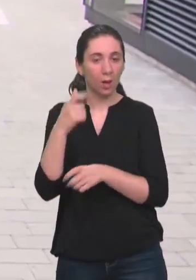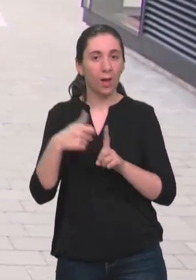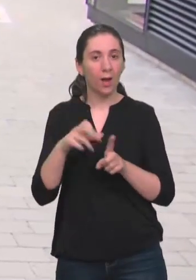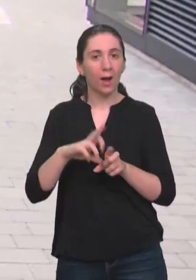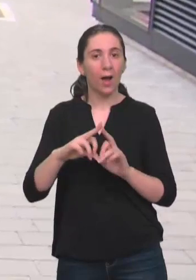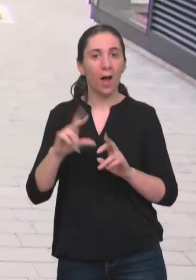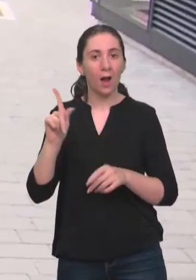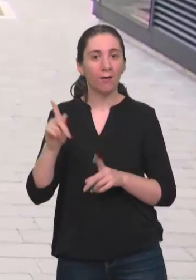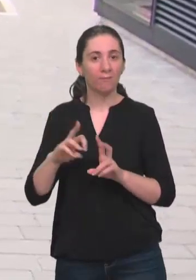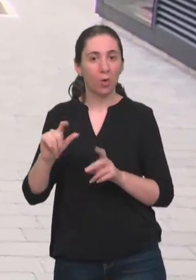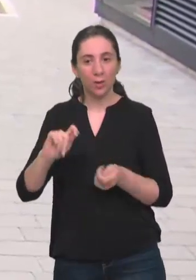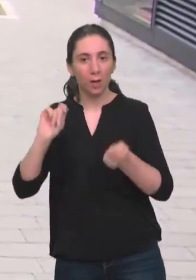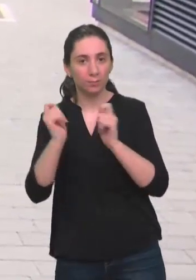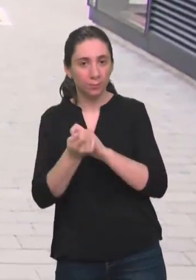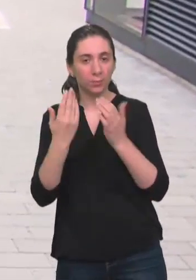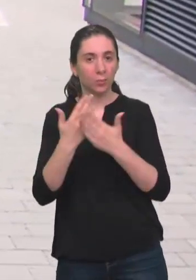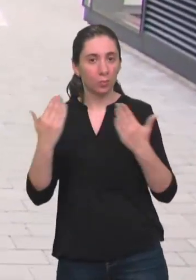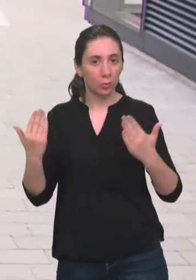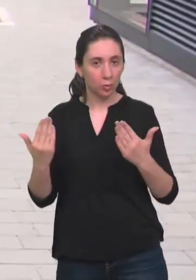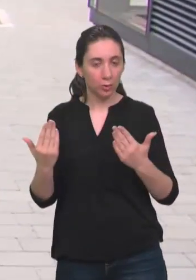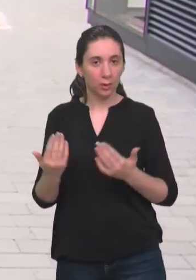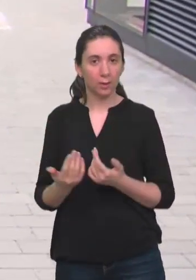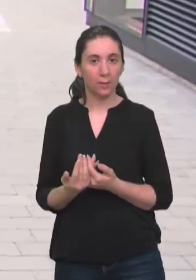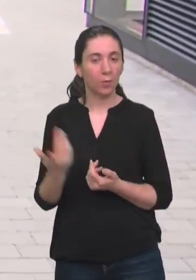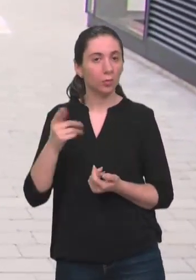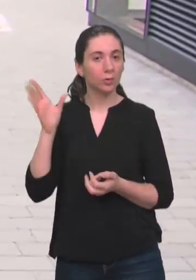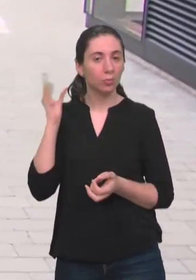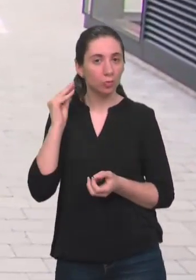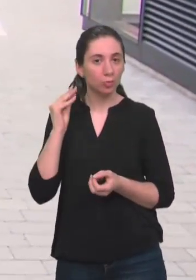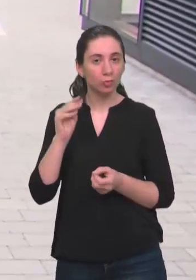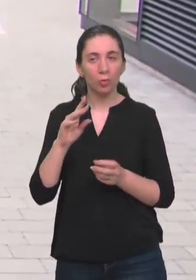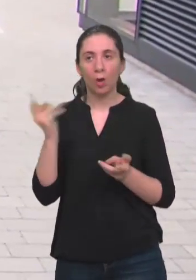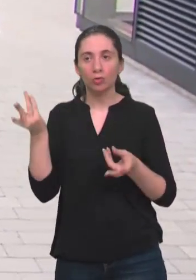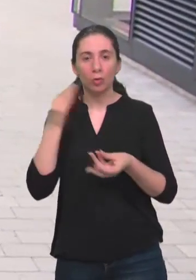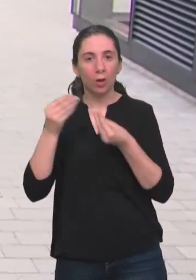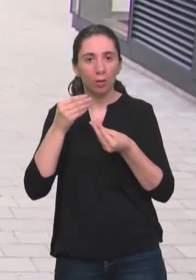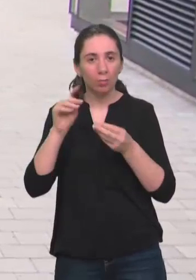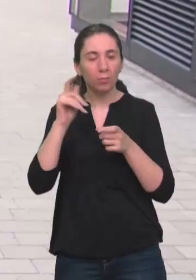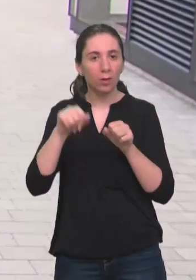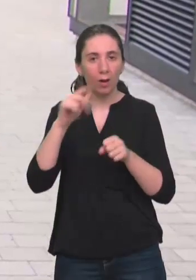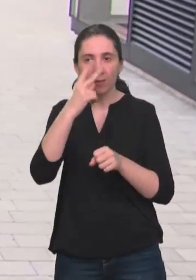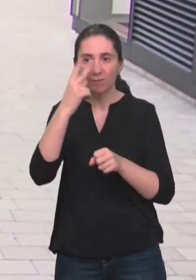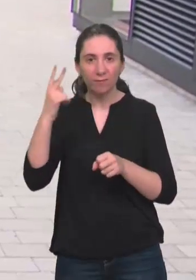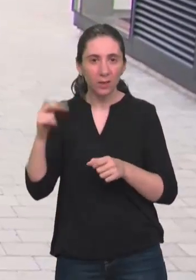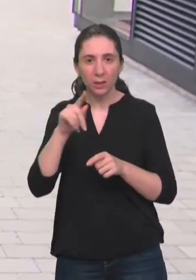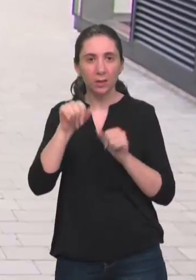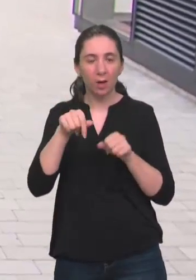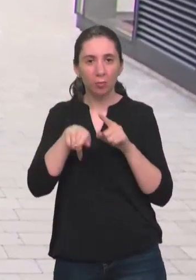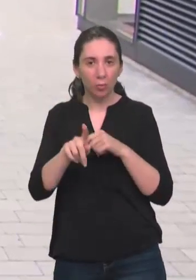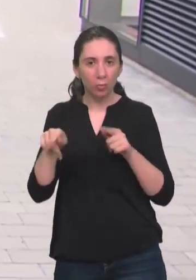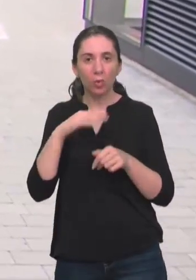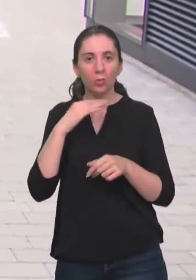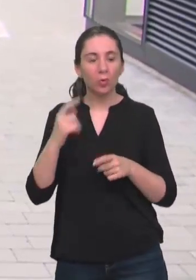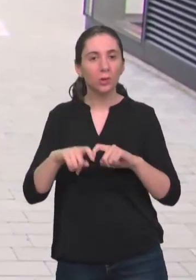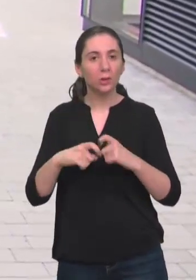je preuređen u muzej, a opet je, koliko sam čula po opisima što su mi opisivala vidjeća prijateljica, da je dosta